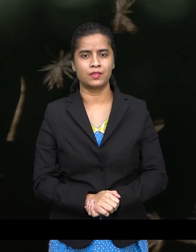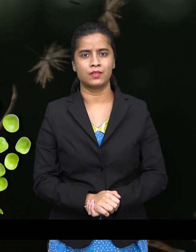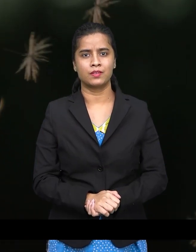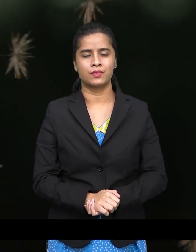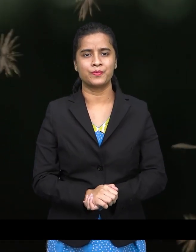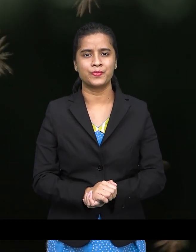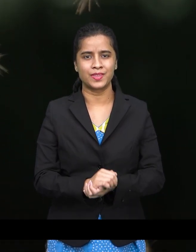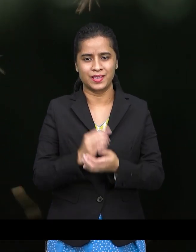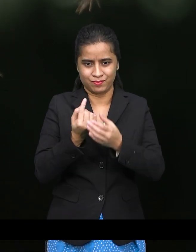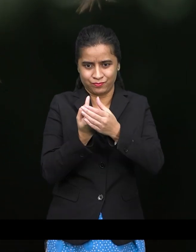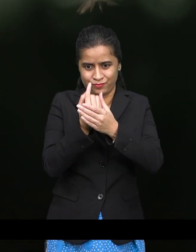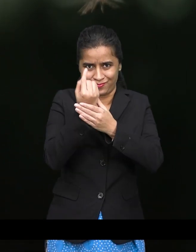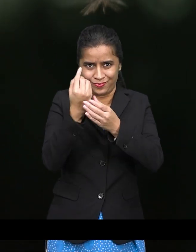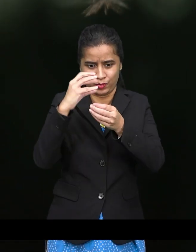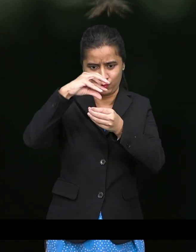शेंगा,